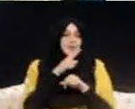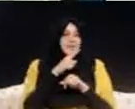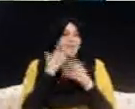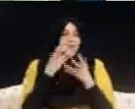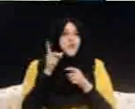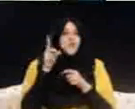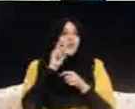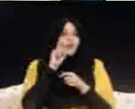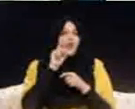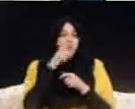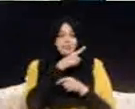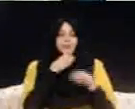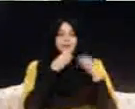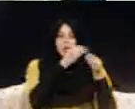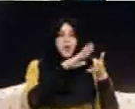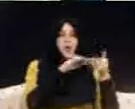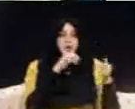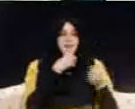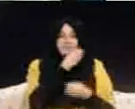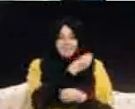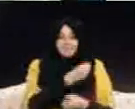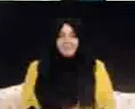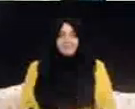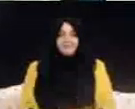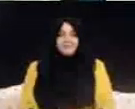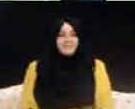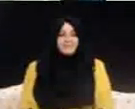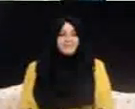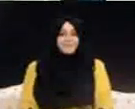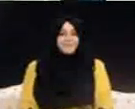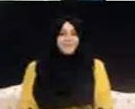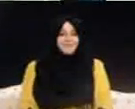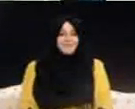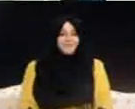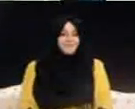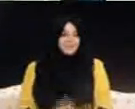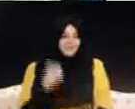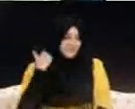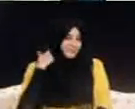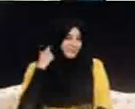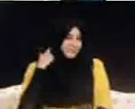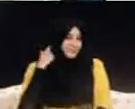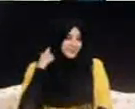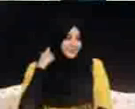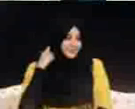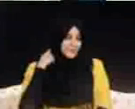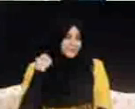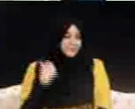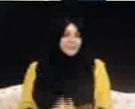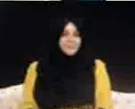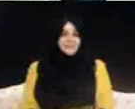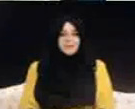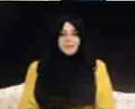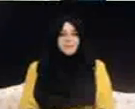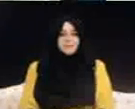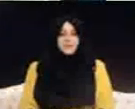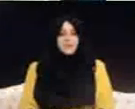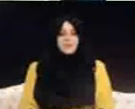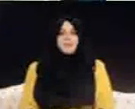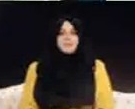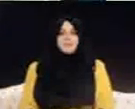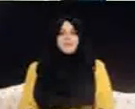الله يرضى عليك. بارك الله فيك، شكرا، الله يعينكم، امين. إلى ولاية شلف فهيمة.